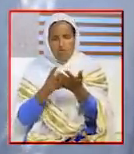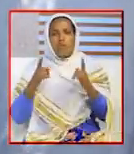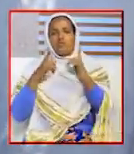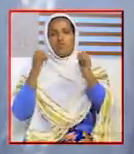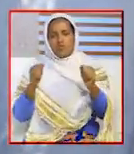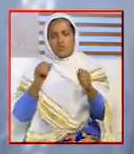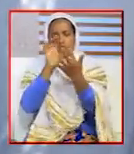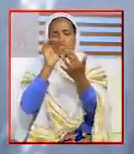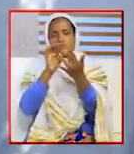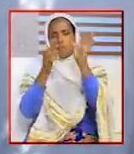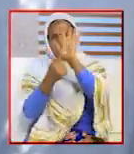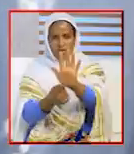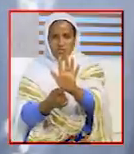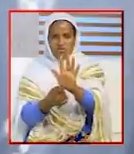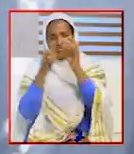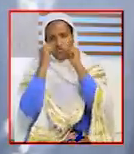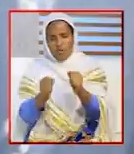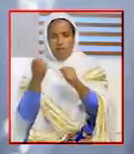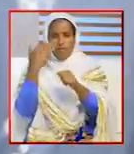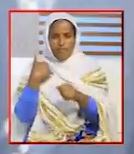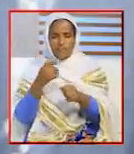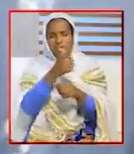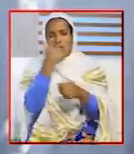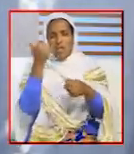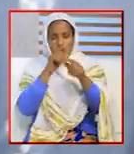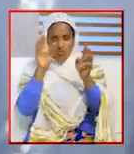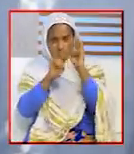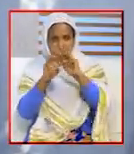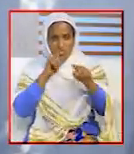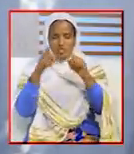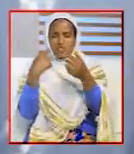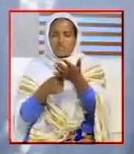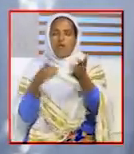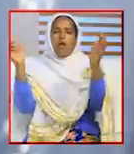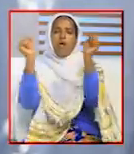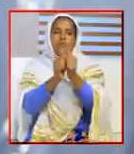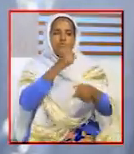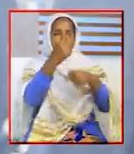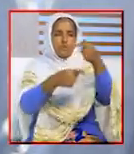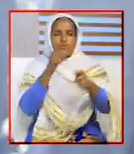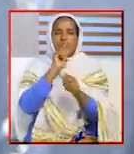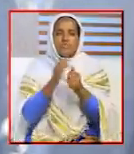ማሳየት ይቻል ነበር። ሌላው ችግር ግን ከዚህ ጋር አብሮ የሚሄደው ምንድን ነው?